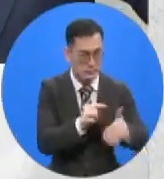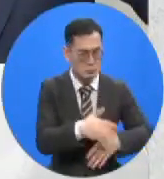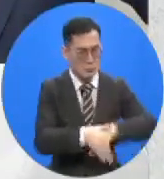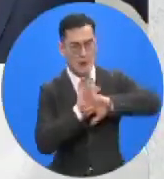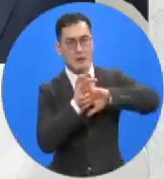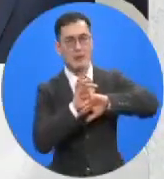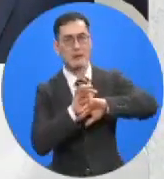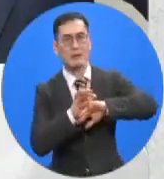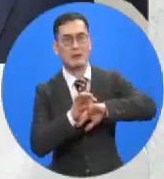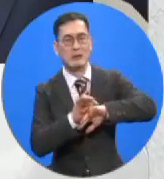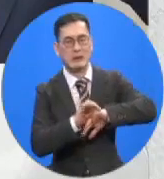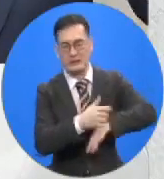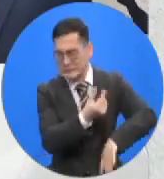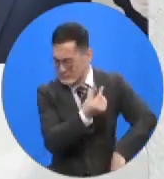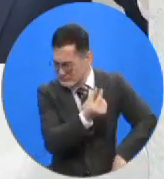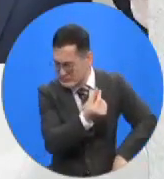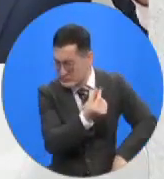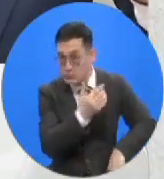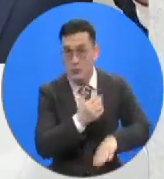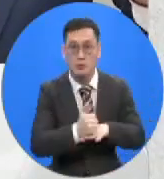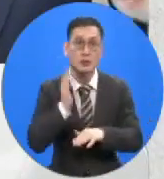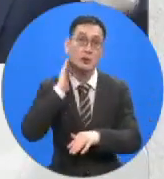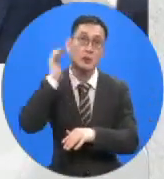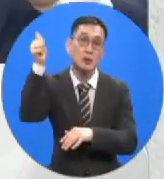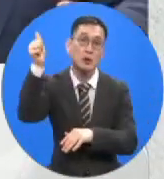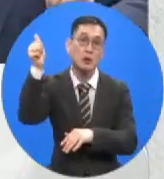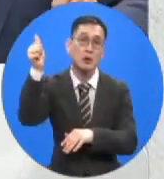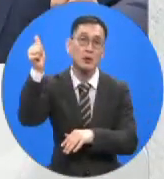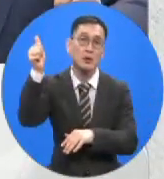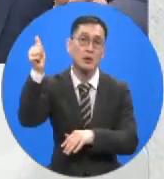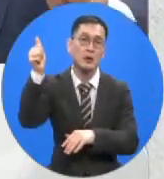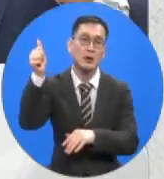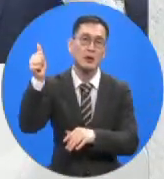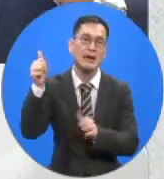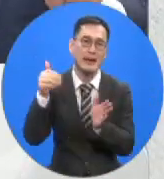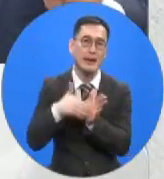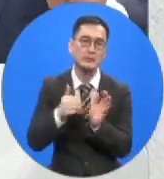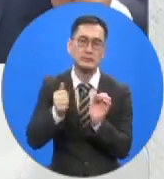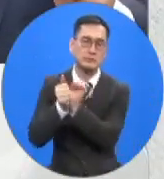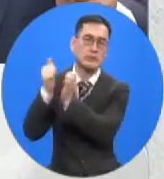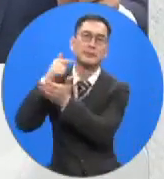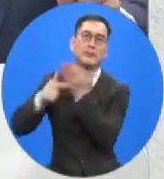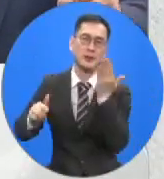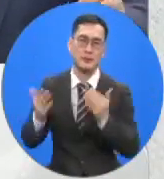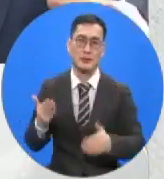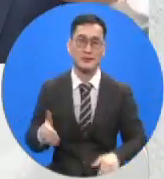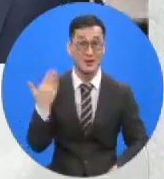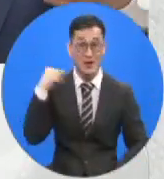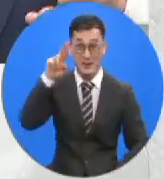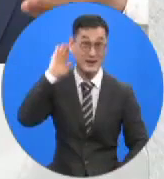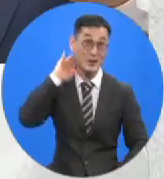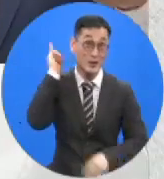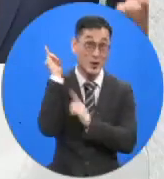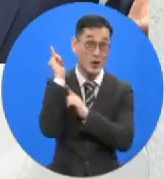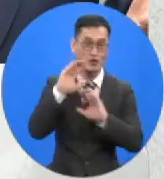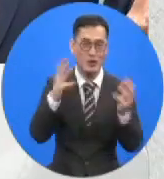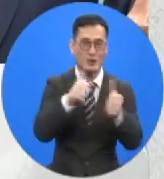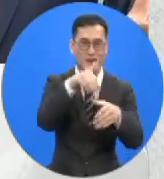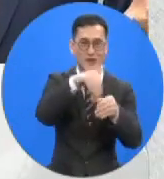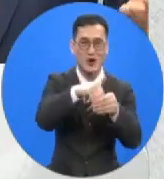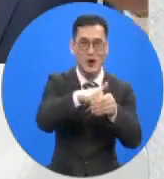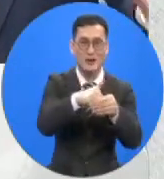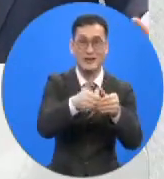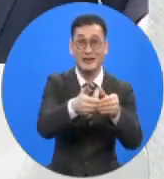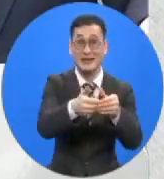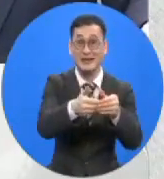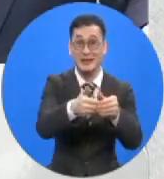대통령의 저기 지금 안위에까지 문제가 될 수 있잖아요. 이거 같은 경우에는 박근혜 전 대통령 같은 경우에는 총선 전에 여론조사 실시한